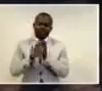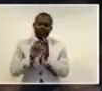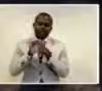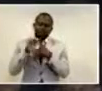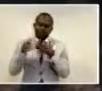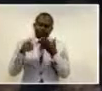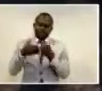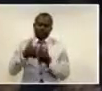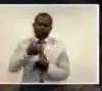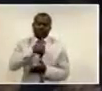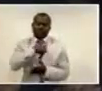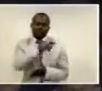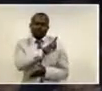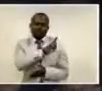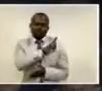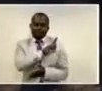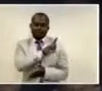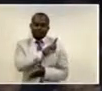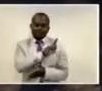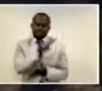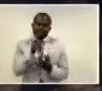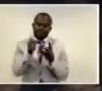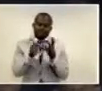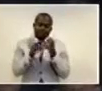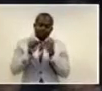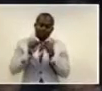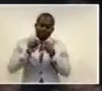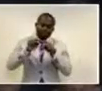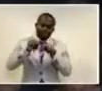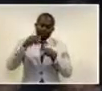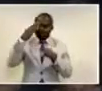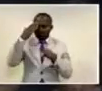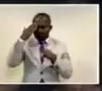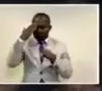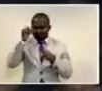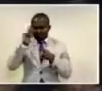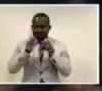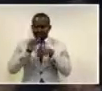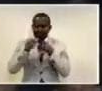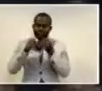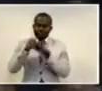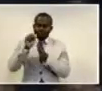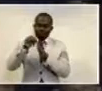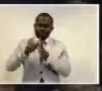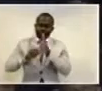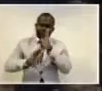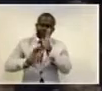amahirwe y'ibyo gashobora gushingiraho kugira ngo abaturage biteze imbere.